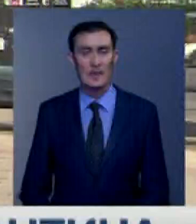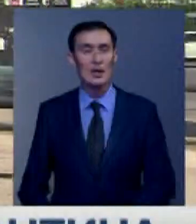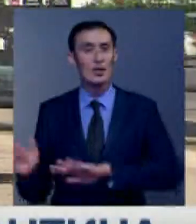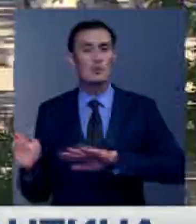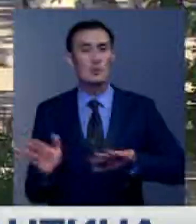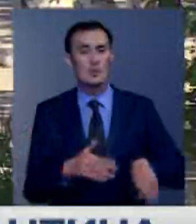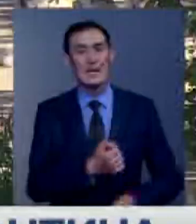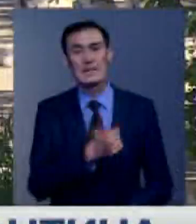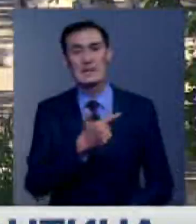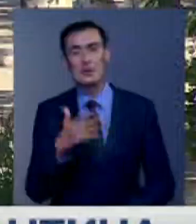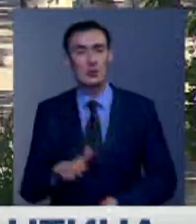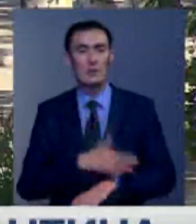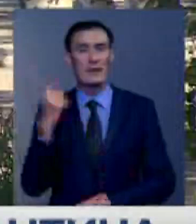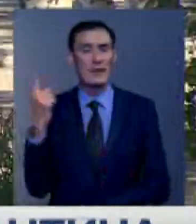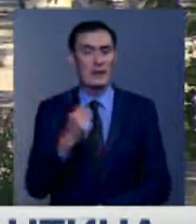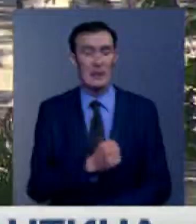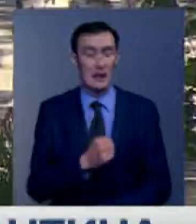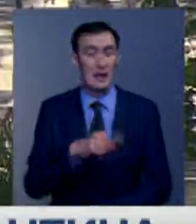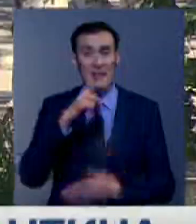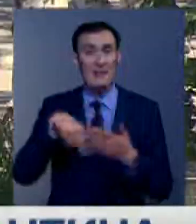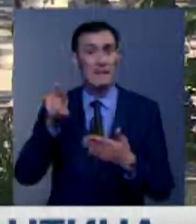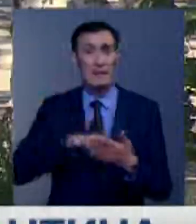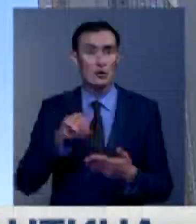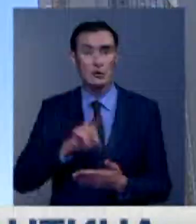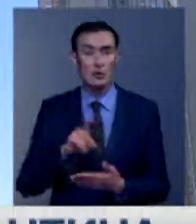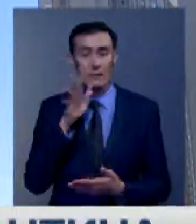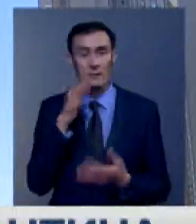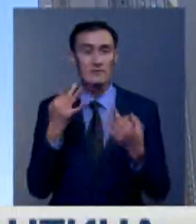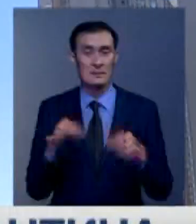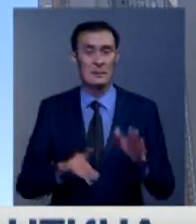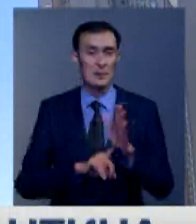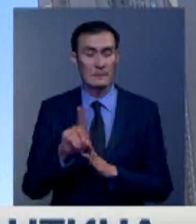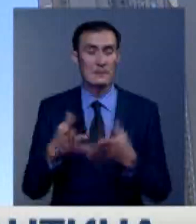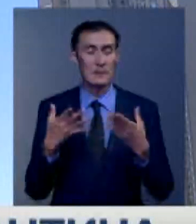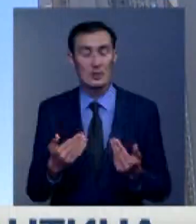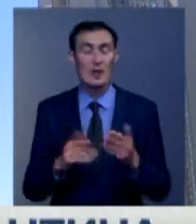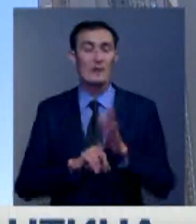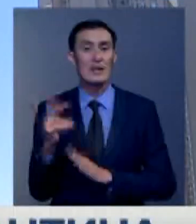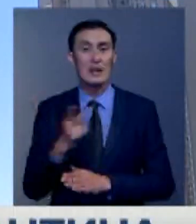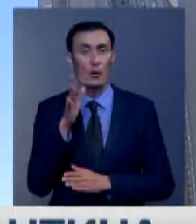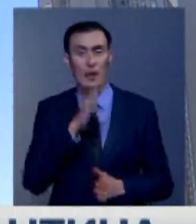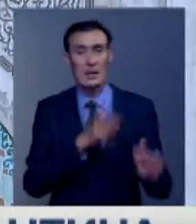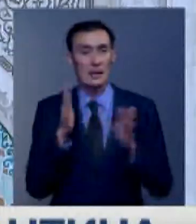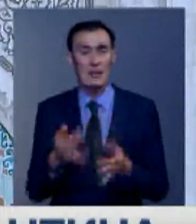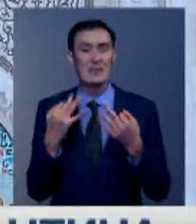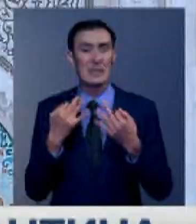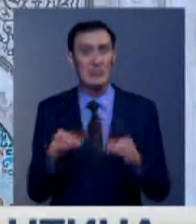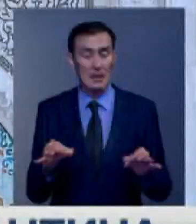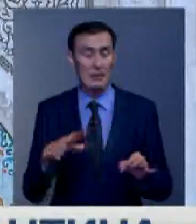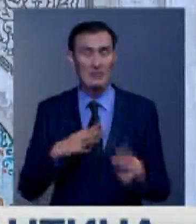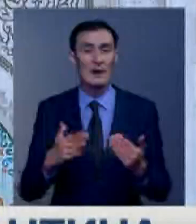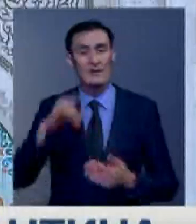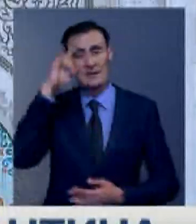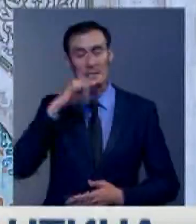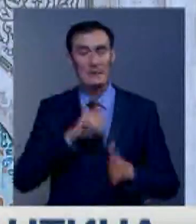Спустя несколько долгих недель локдауна даже не верится, что карантин все-таки смягчают. Сегодня стартовал второй этап его ослабления. По всей